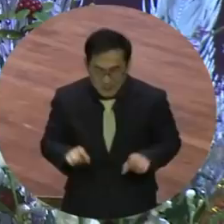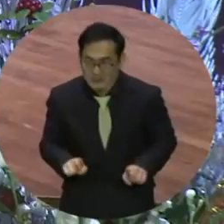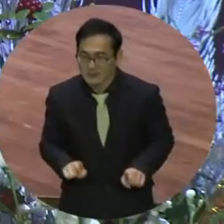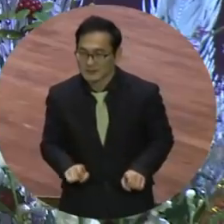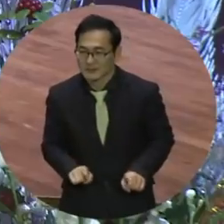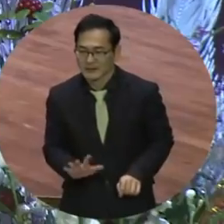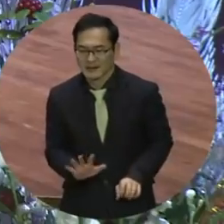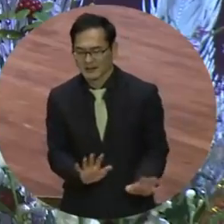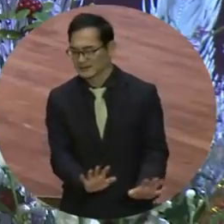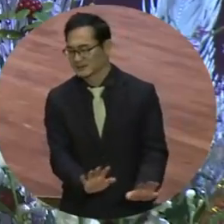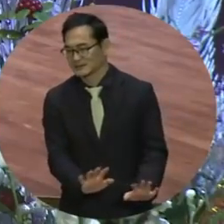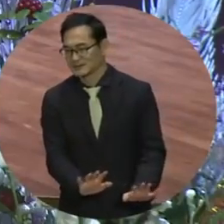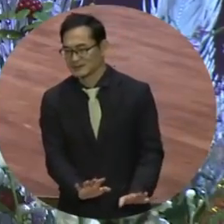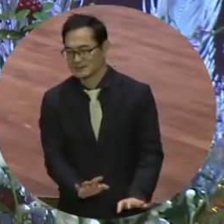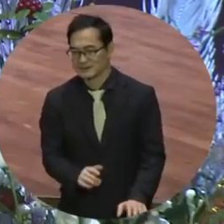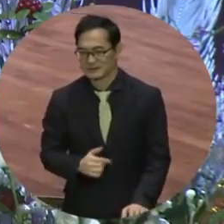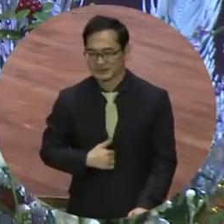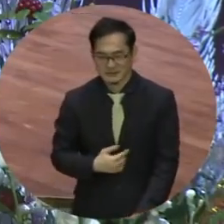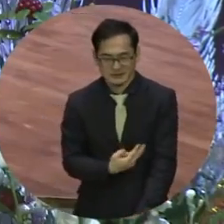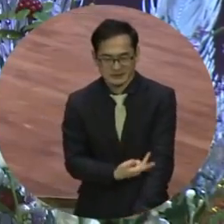아니 그게 저는 수영을 잘 못해요.